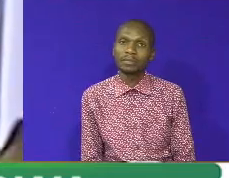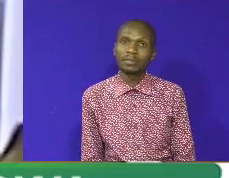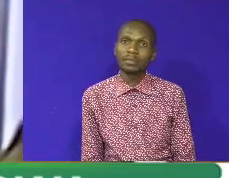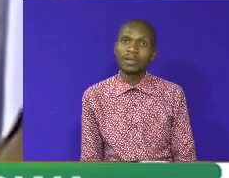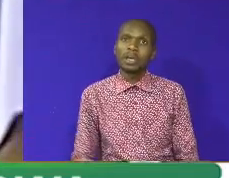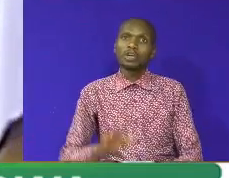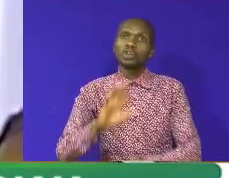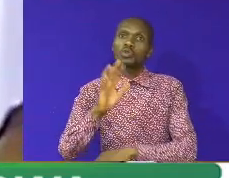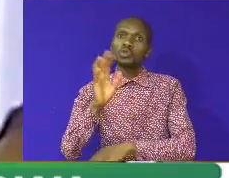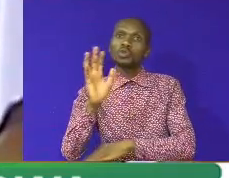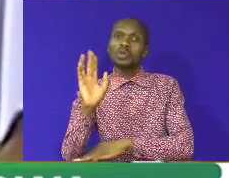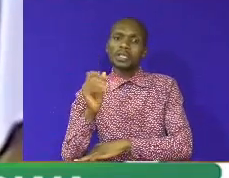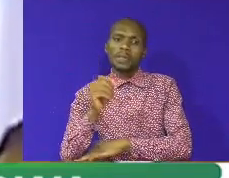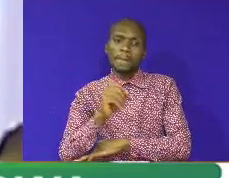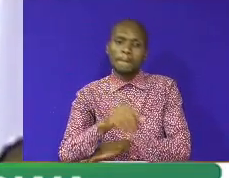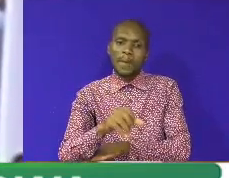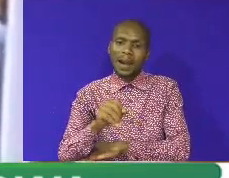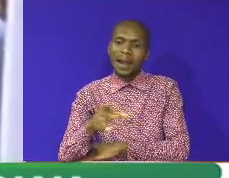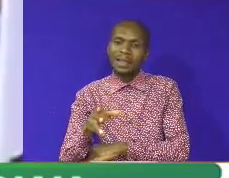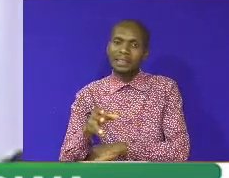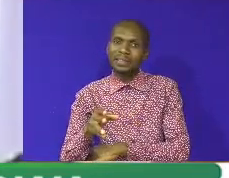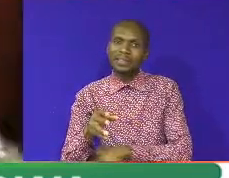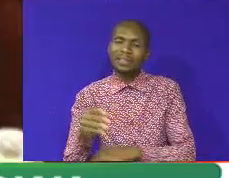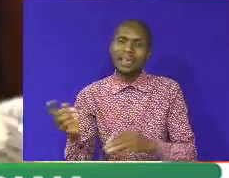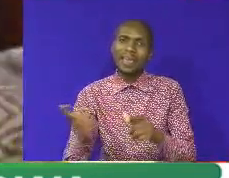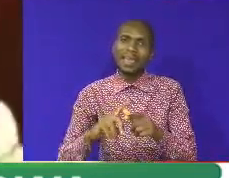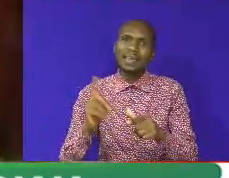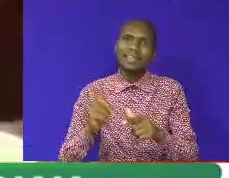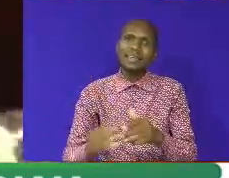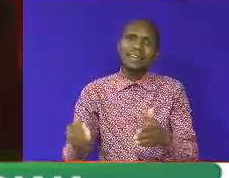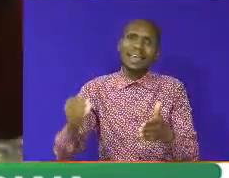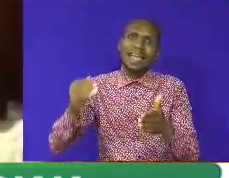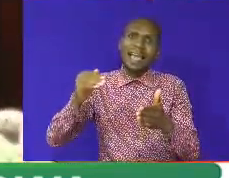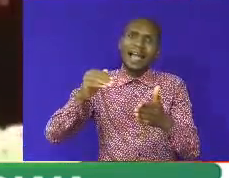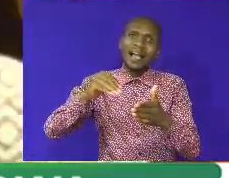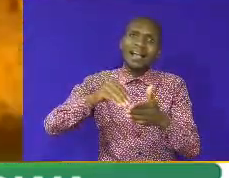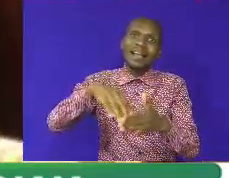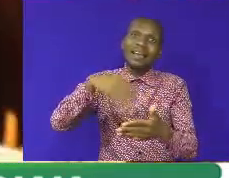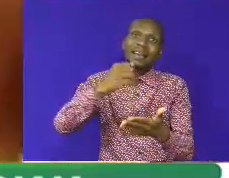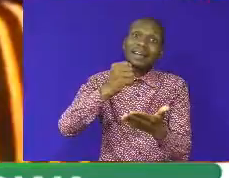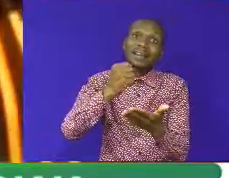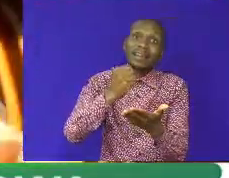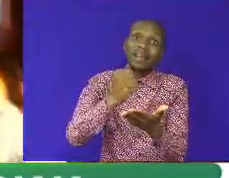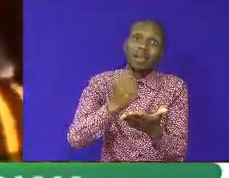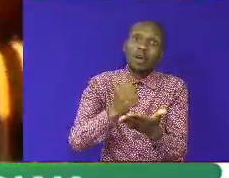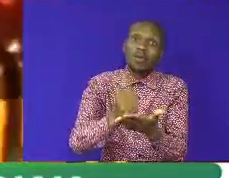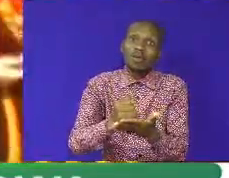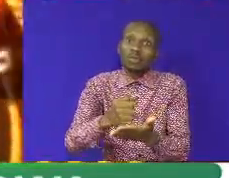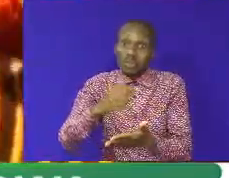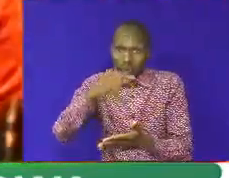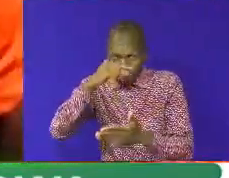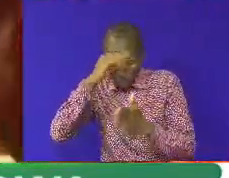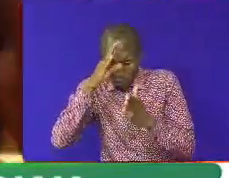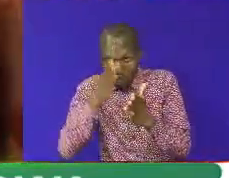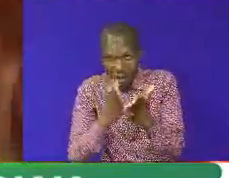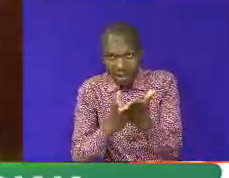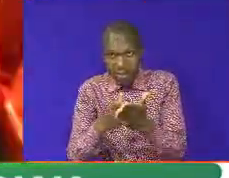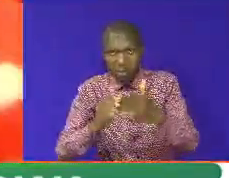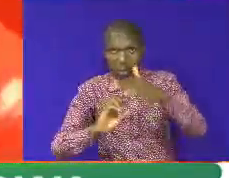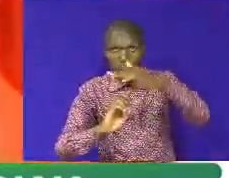emete mlinga mwe rusuroche emete boigo abisi yo mugavana uyo Simba Arati wetera ase wizara ya